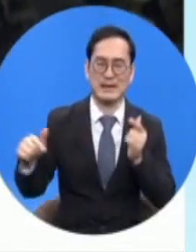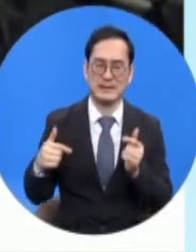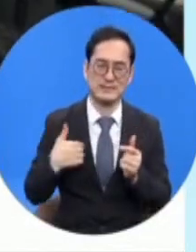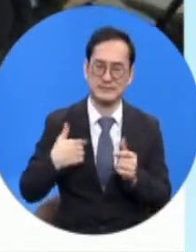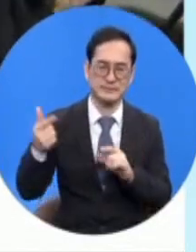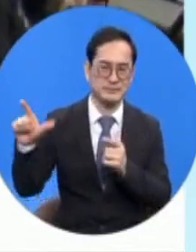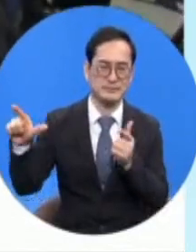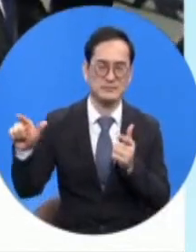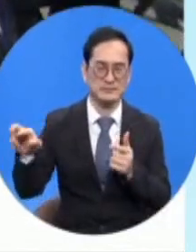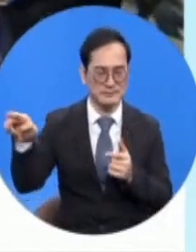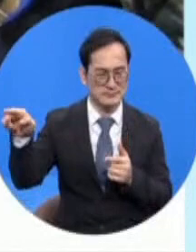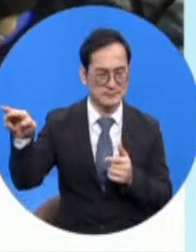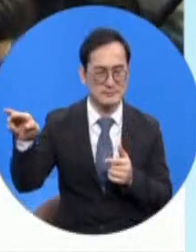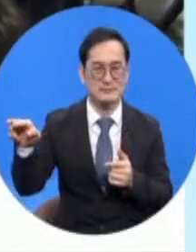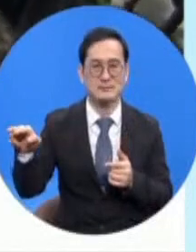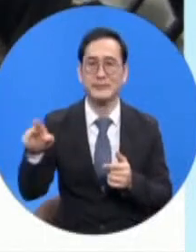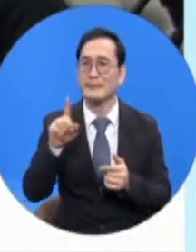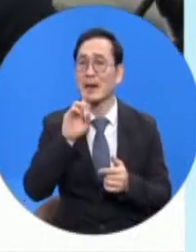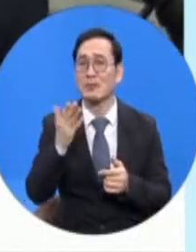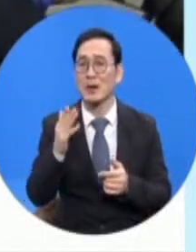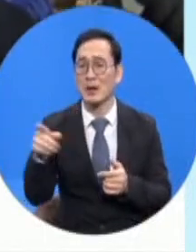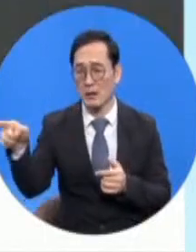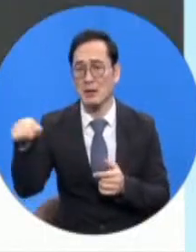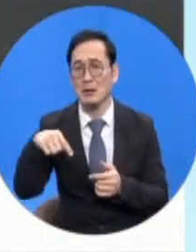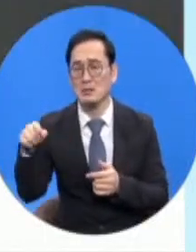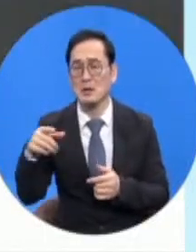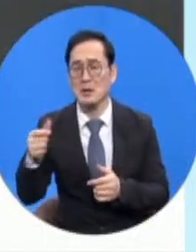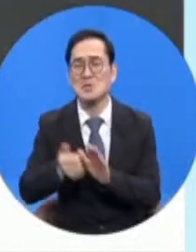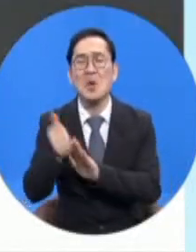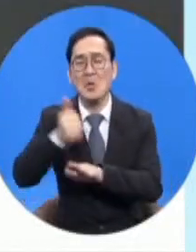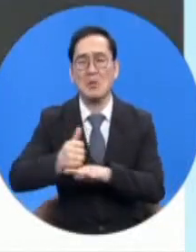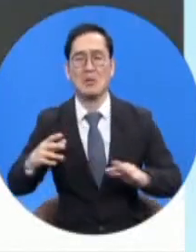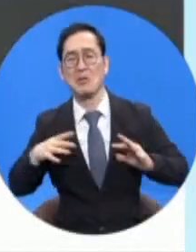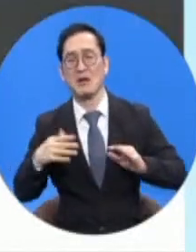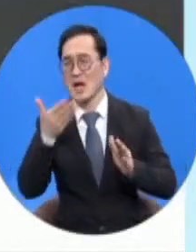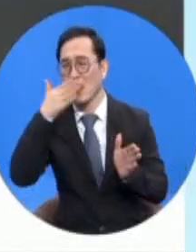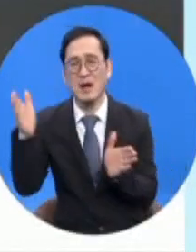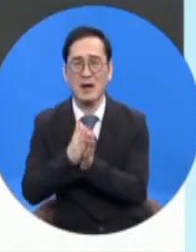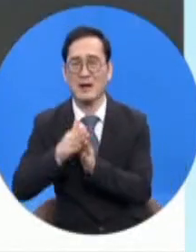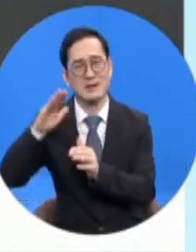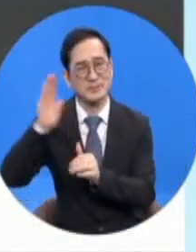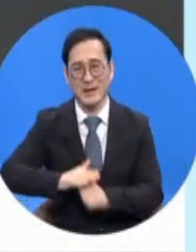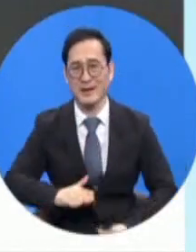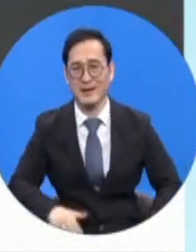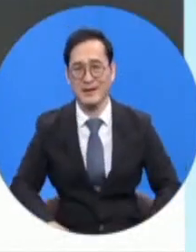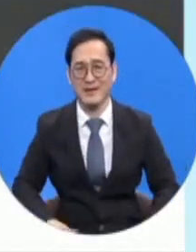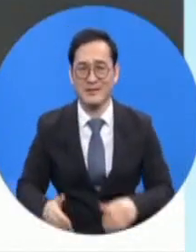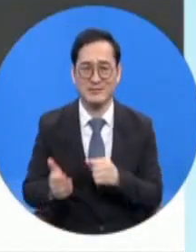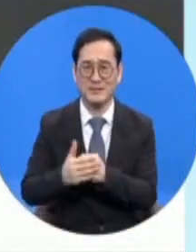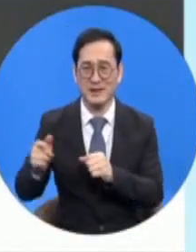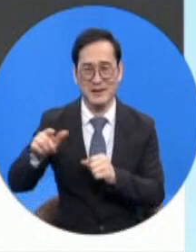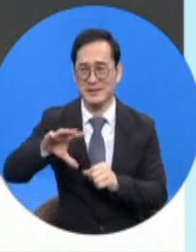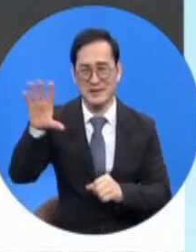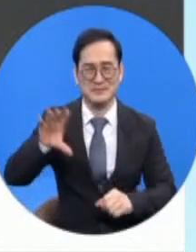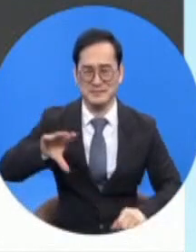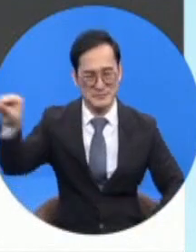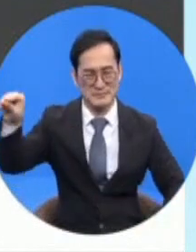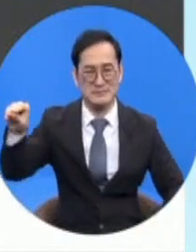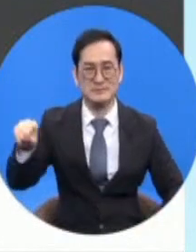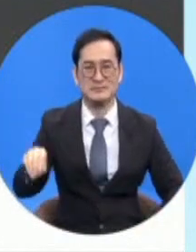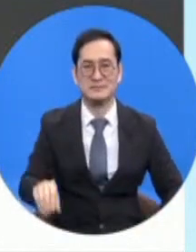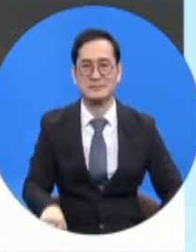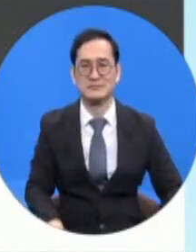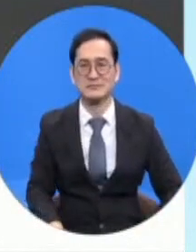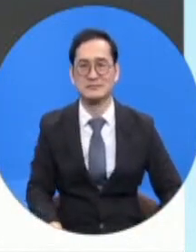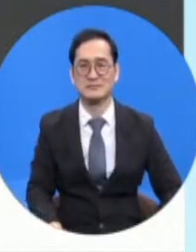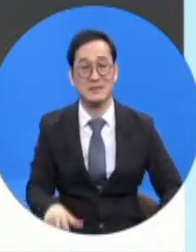기본 브랜드는 원래 기본 시리즈지 않습니까? 네. 그래서 저 자리에서 이제 부동산 정책을 얘기를 한 것 같은데 그 얘기를 꺼내면서 무슨 개발